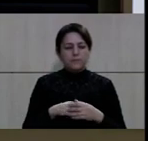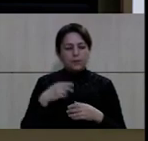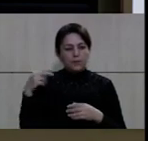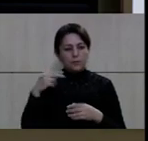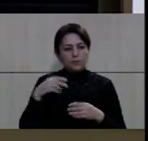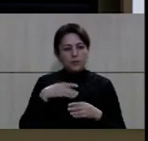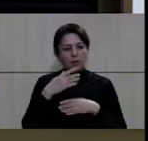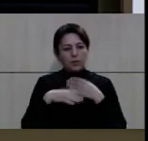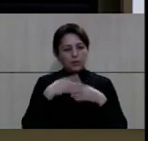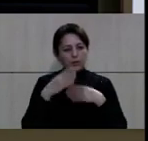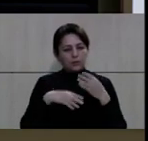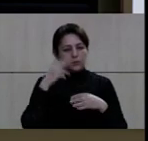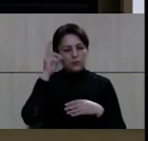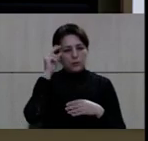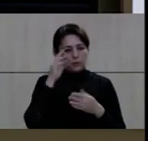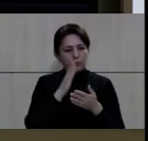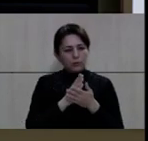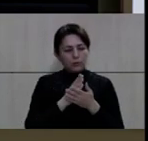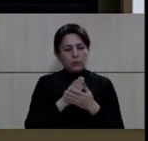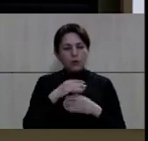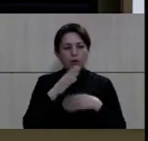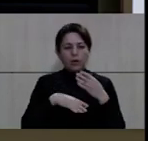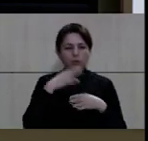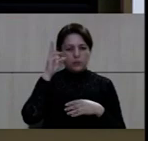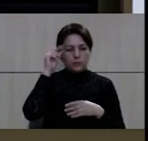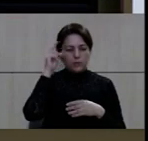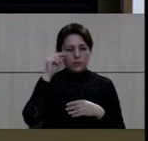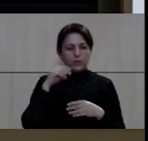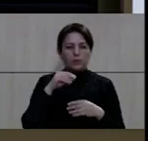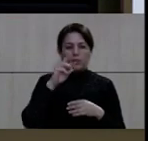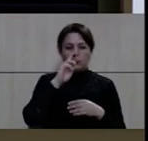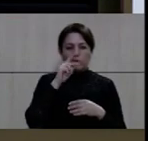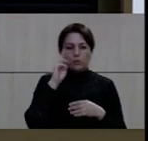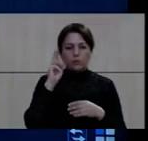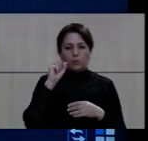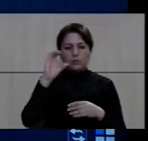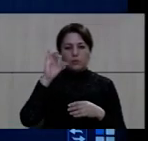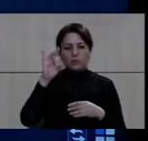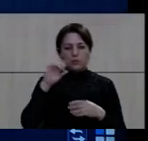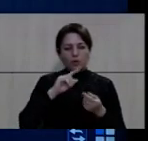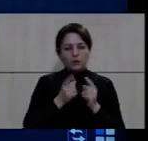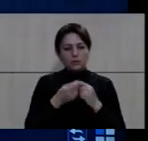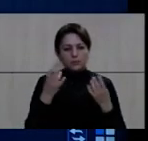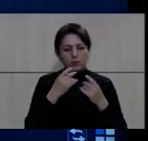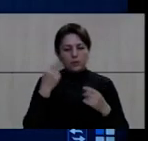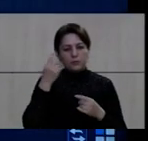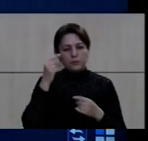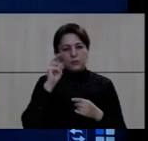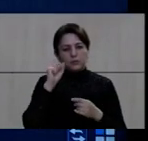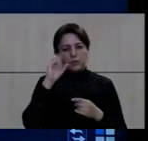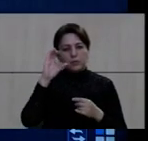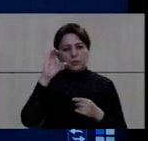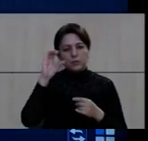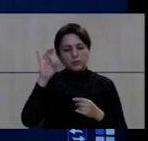barobar. Yana bu yerda aralash sonlar ishtirok etyapti. Ularni noto'g'ri kasrga aylantiramiz. Birinchi kasrni maxrajini